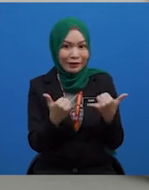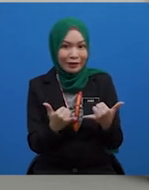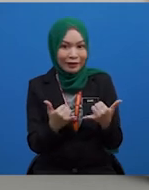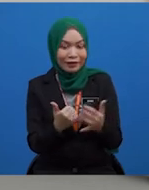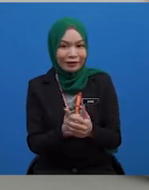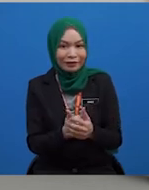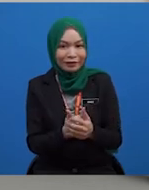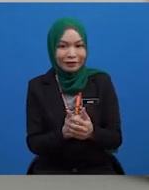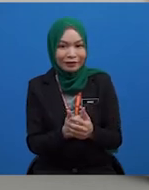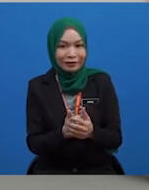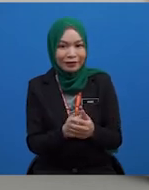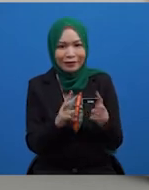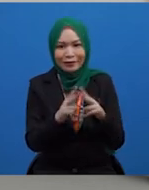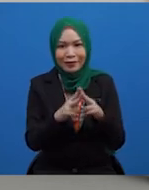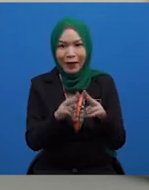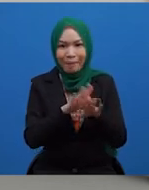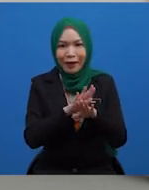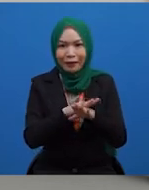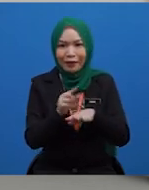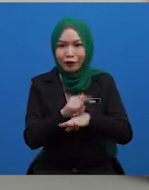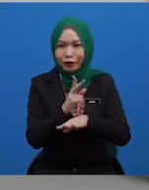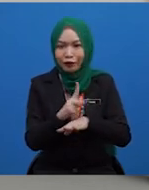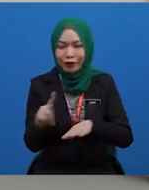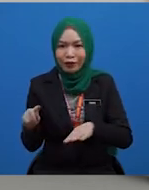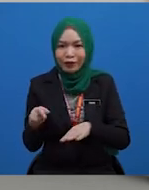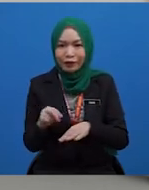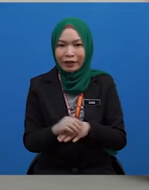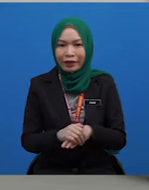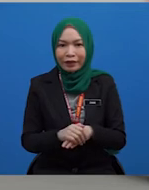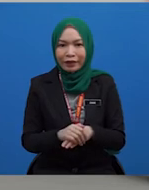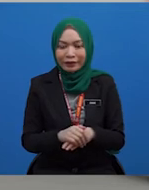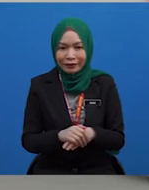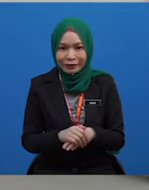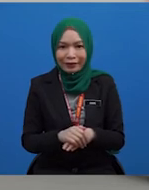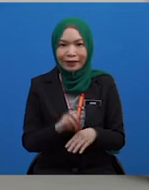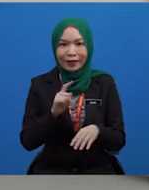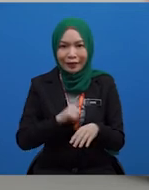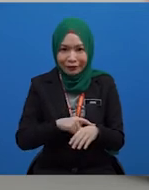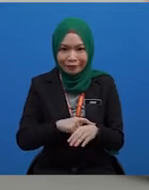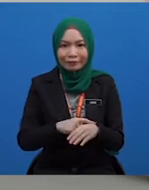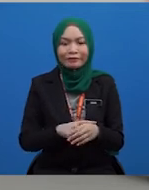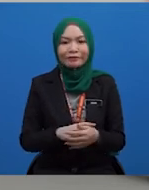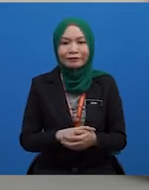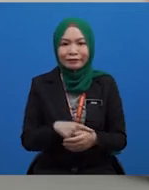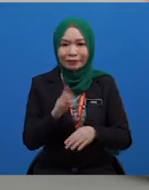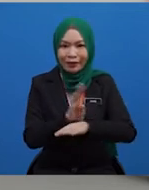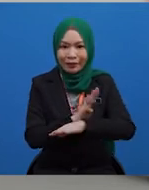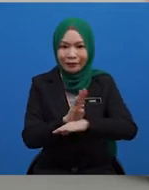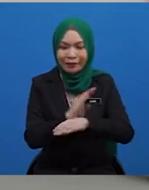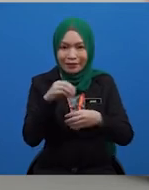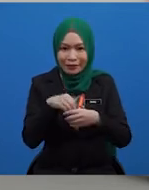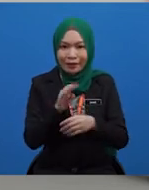banyak institusi-institusi perniagaan. Melalui falsafah ini juga, pengeluar ataupun pemasar itu sendiri